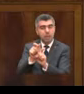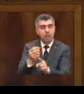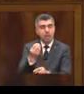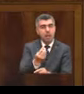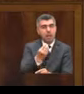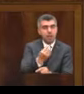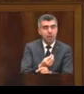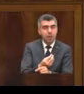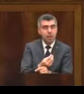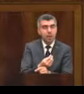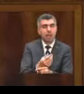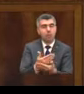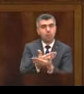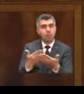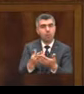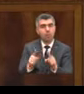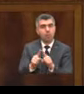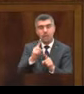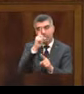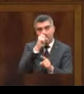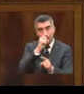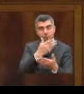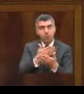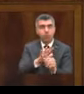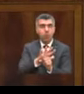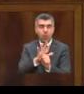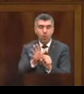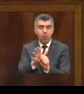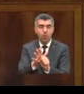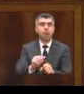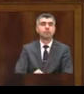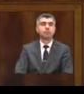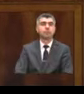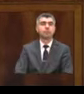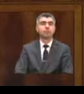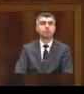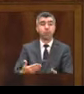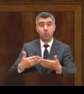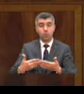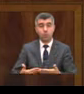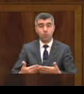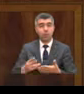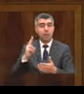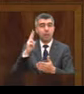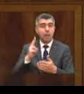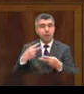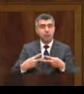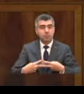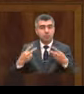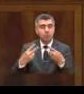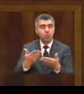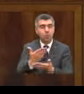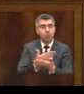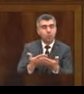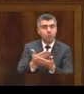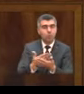يعني تداعيات، خاصة الأطفال اللي هم في وضعية صعبة من تداعيات الجائحة في فترة الجائحة. واليوم أطلقنا الأجهزة الترابية المندمجة،